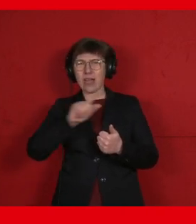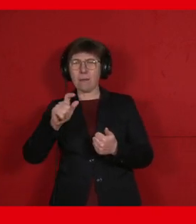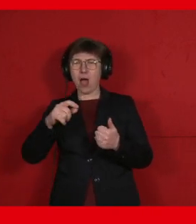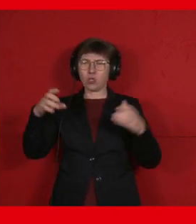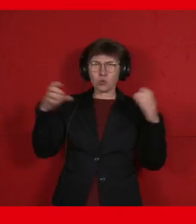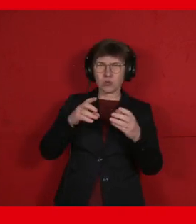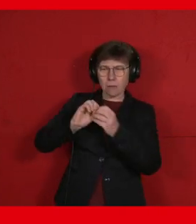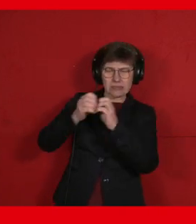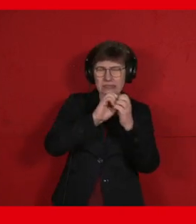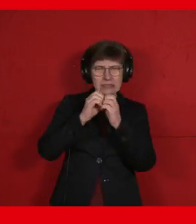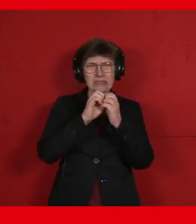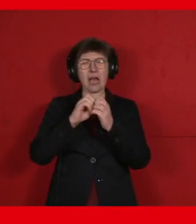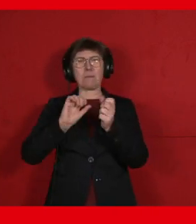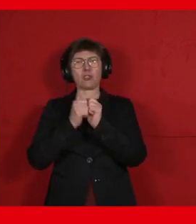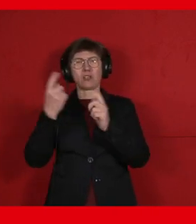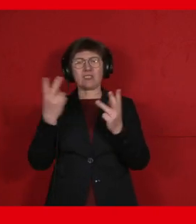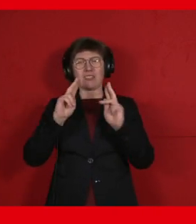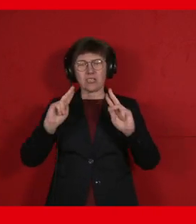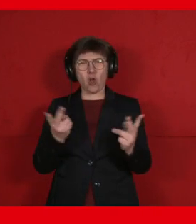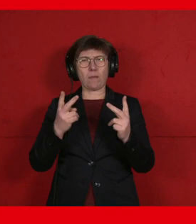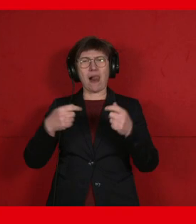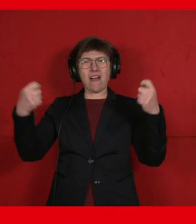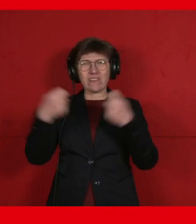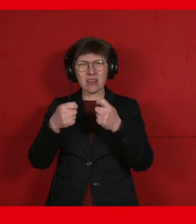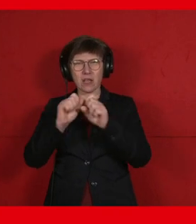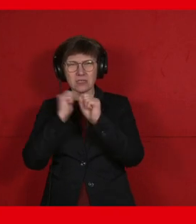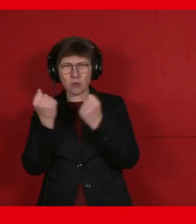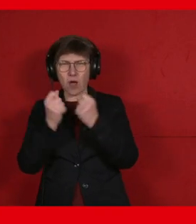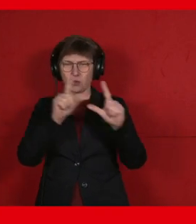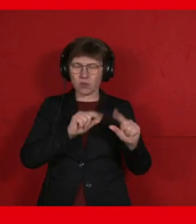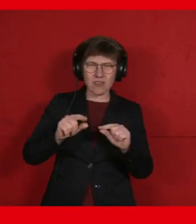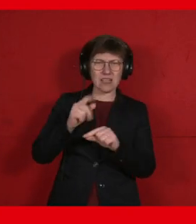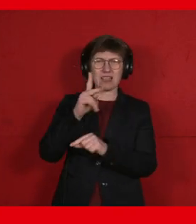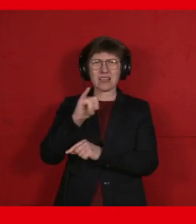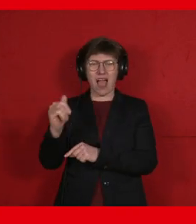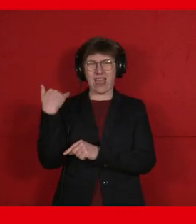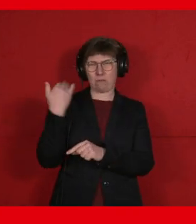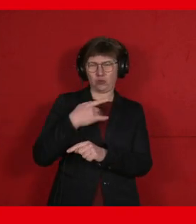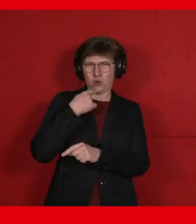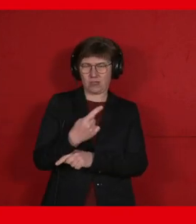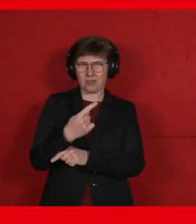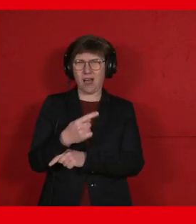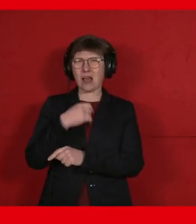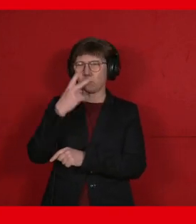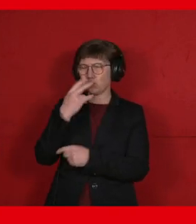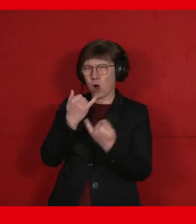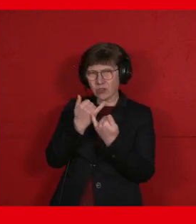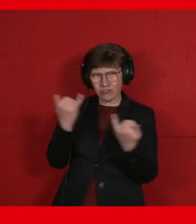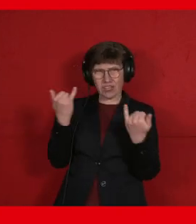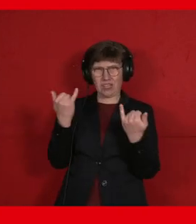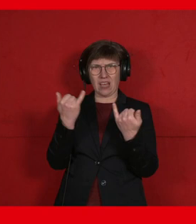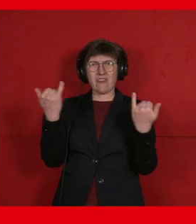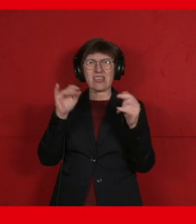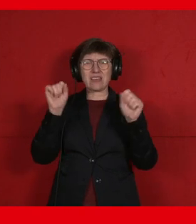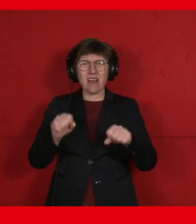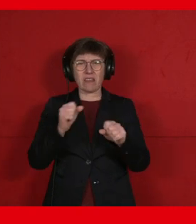wir miteinander klären mussten. Auch gerade, was noch einmal diese ganze Finanzierungsseite angeht. Kai hat das angesprochen. Wir werden am Ende gucken müssen, wo